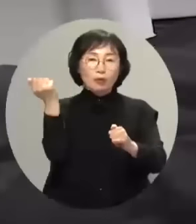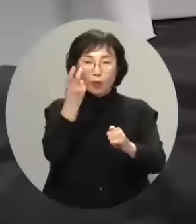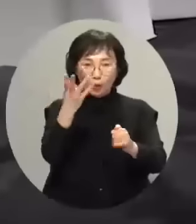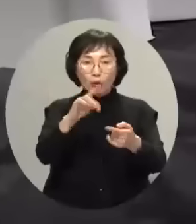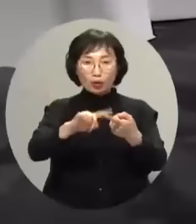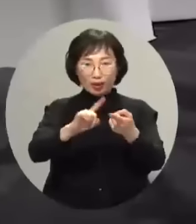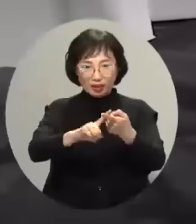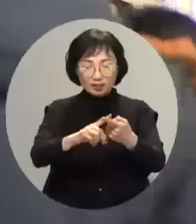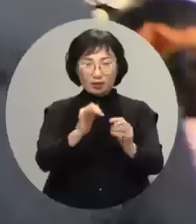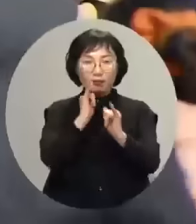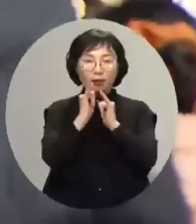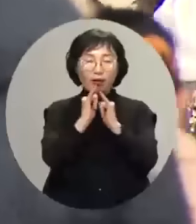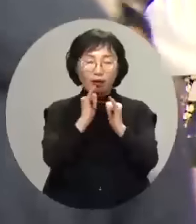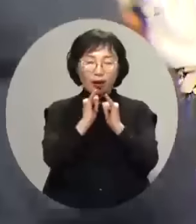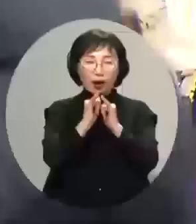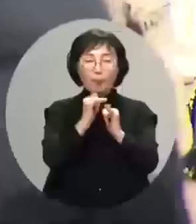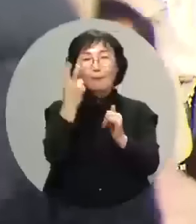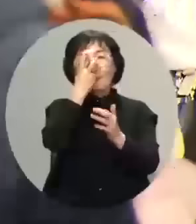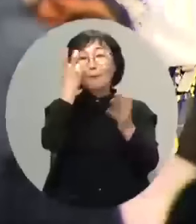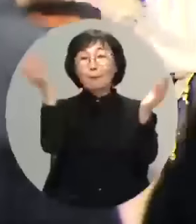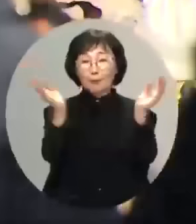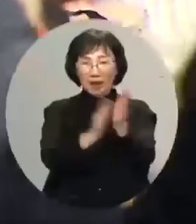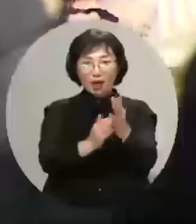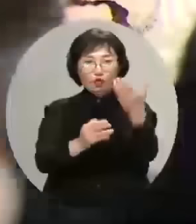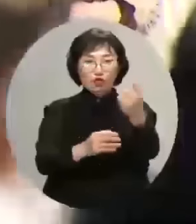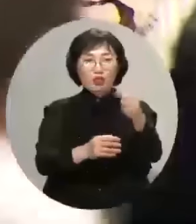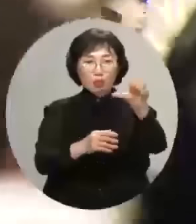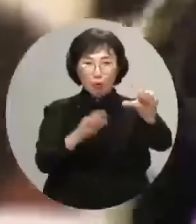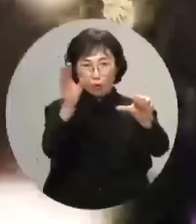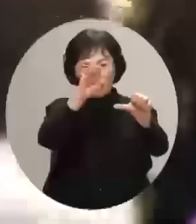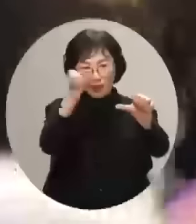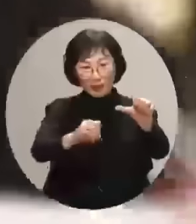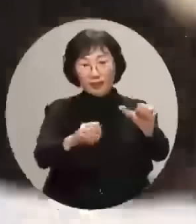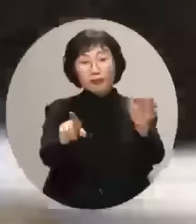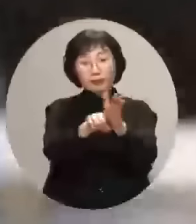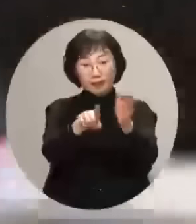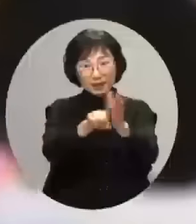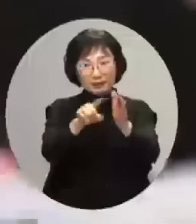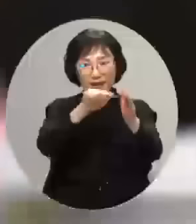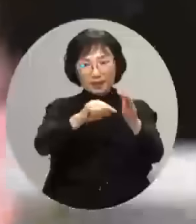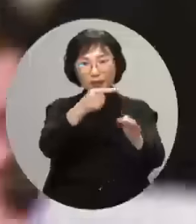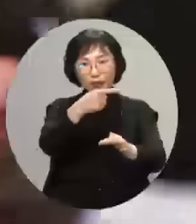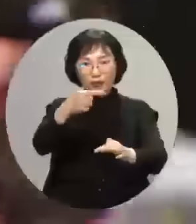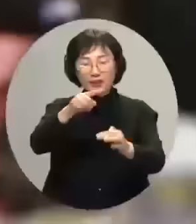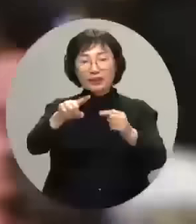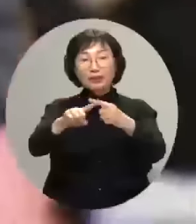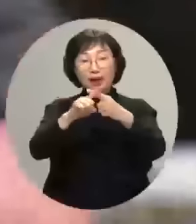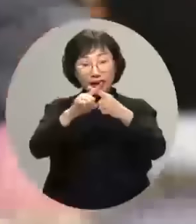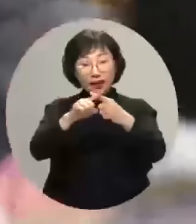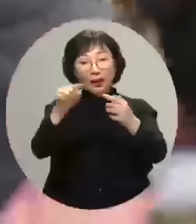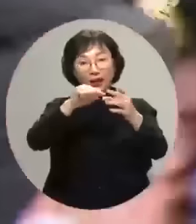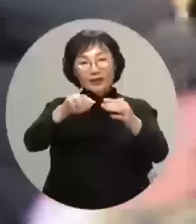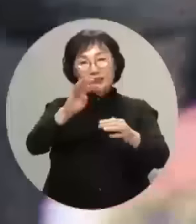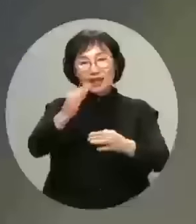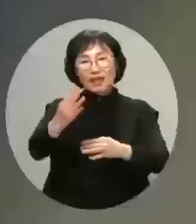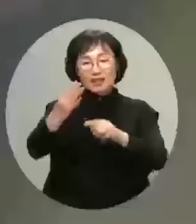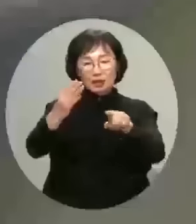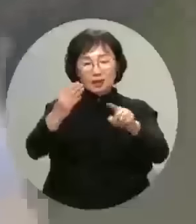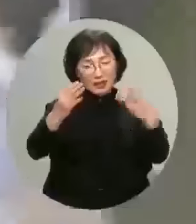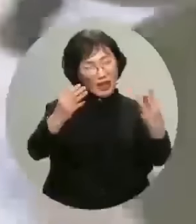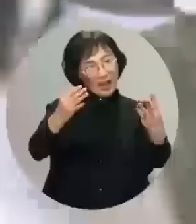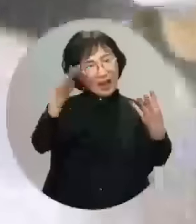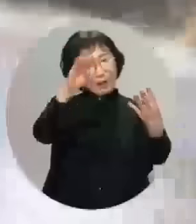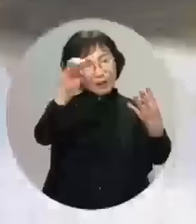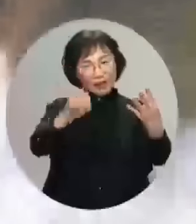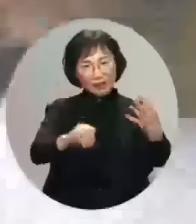방식으로 조사했고 95% 실내 수준에서 표본 노차는 플러스 마이너스 4.4% 포인 며 자세한 내용은